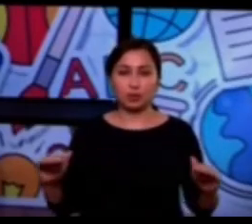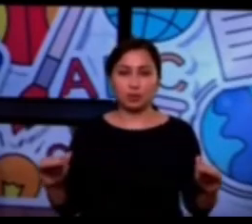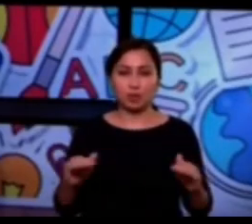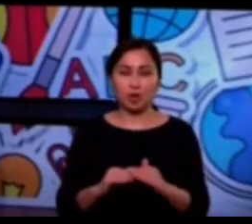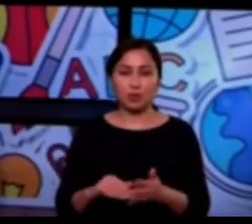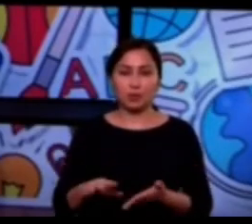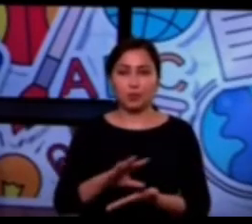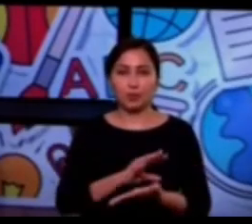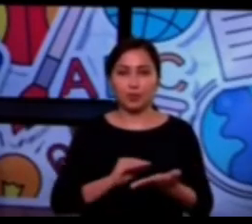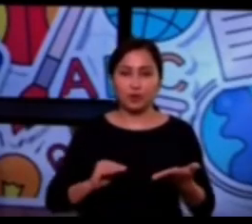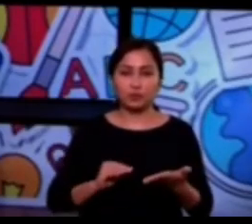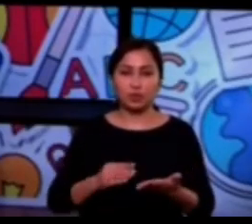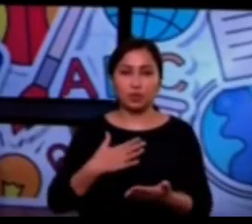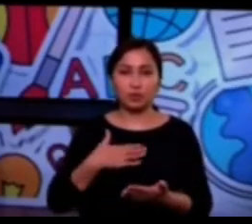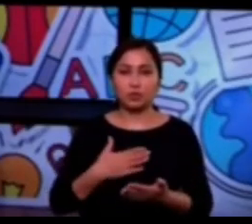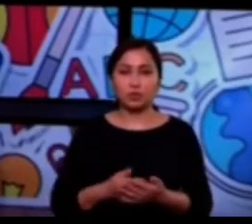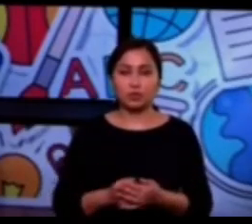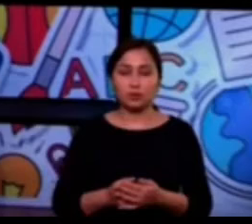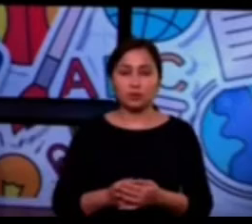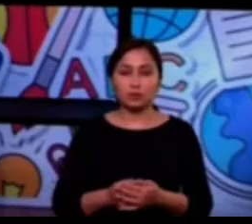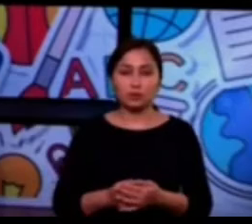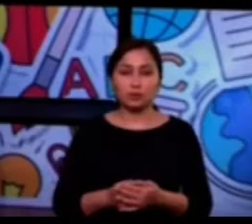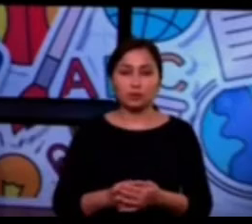ребята, повторяйте за мной.